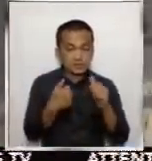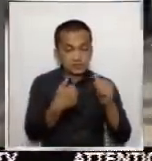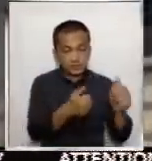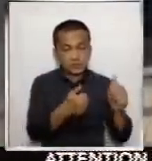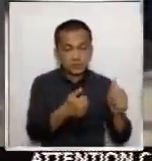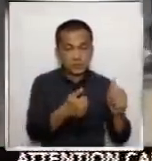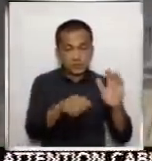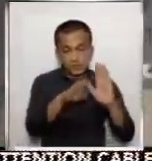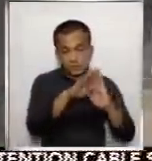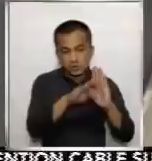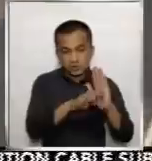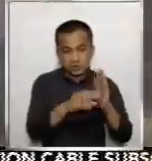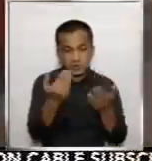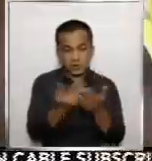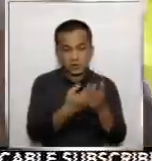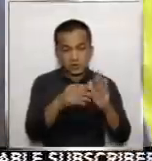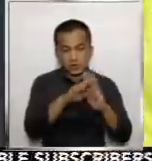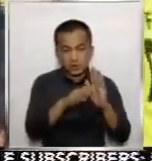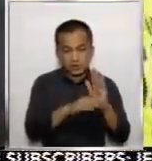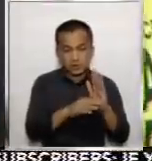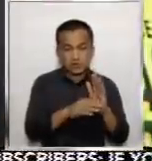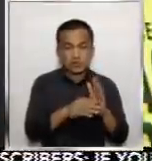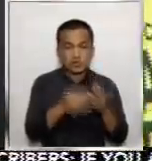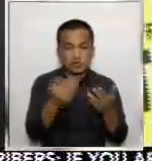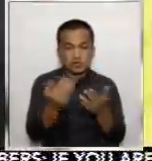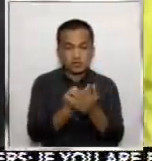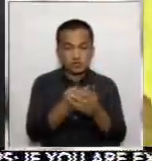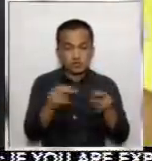bago or this new normal that we are saying,